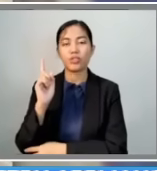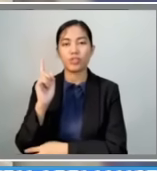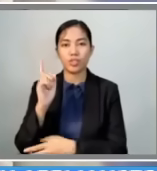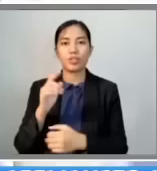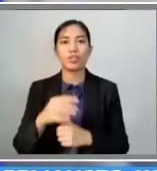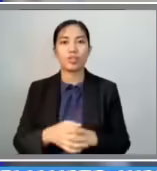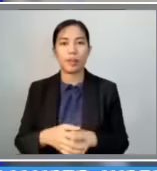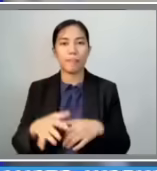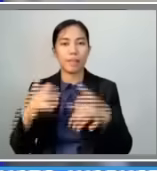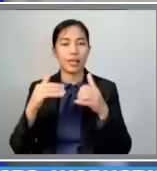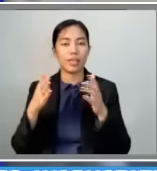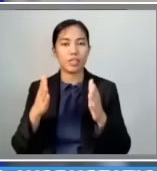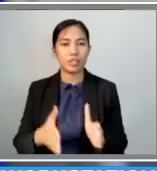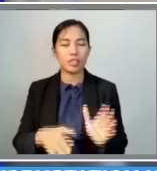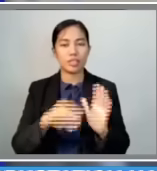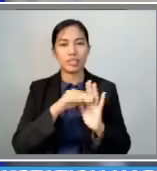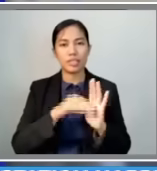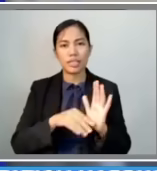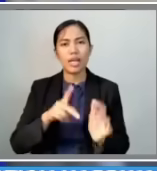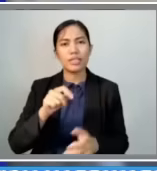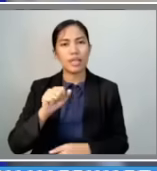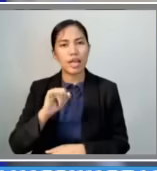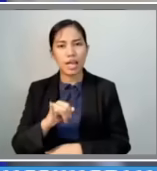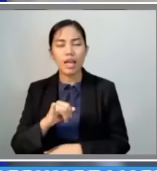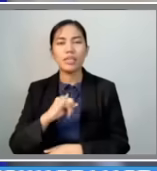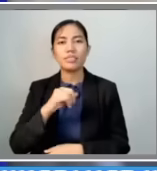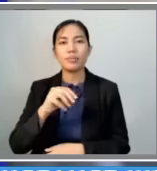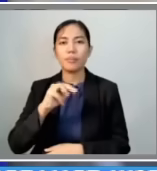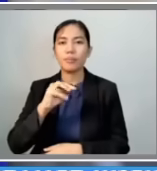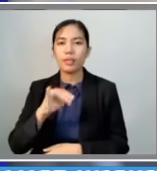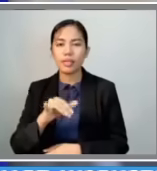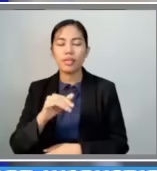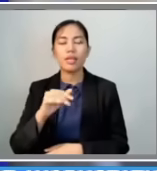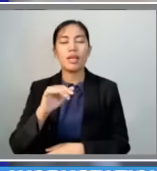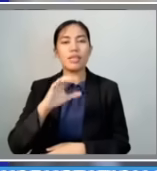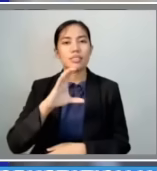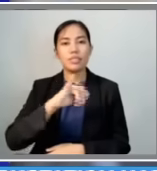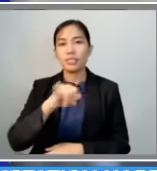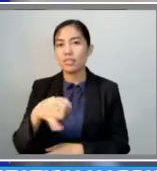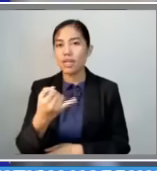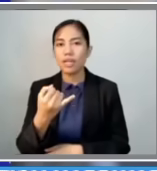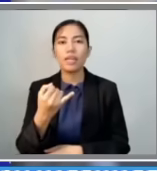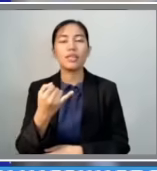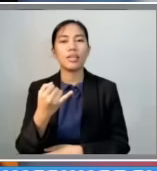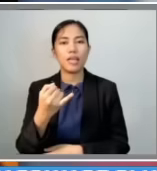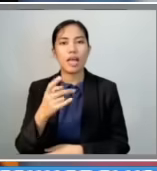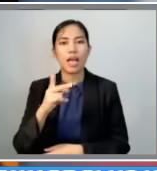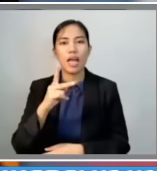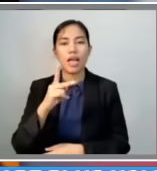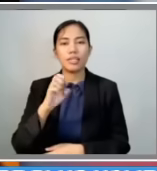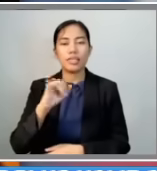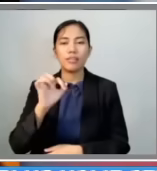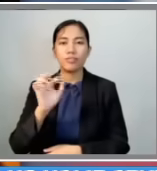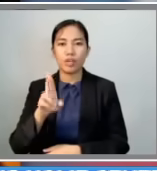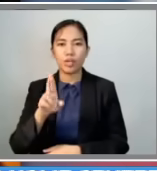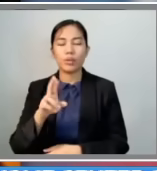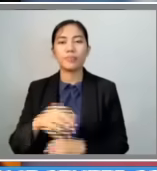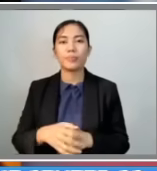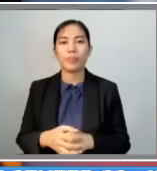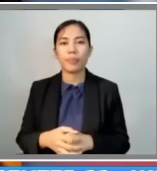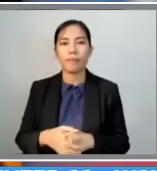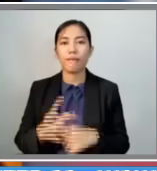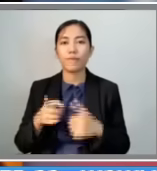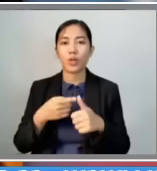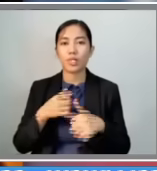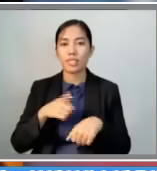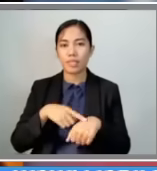Soto, Jamie Malonzo, CJ Perez, RR Pugoy at Kiefer Ravena. First time naman lumaban sa FIBA World